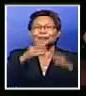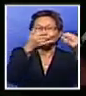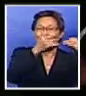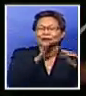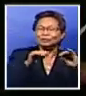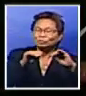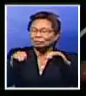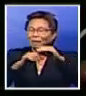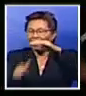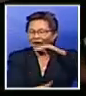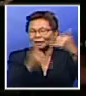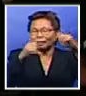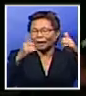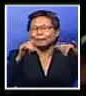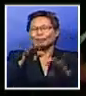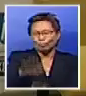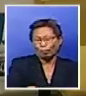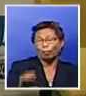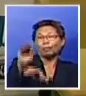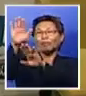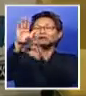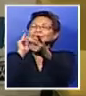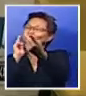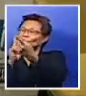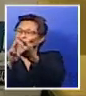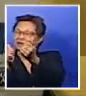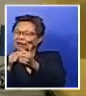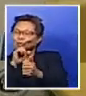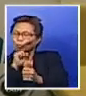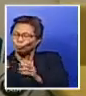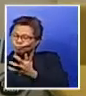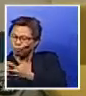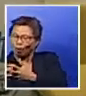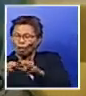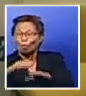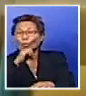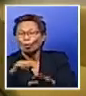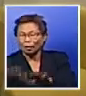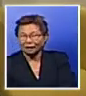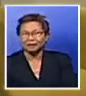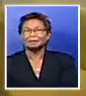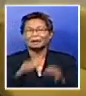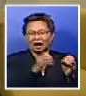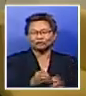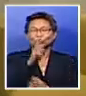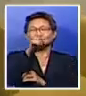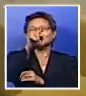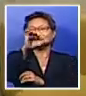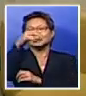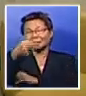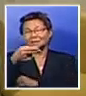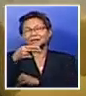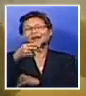memberikan tunjuk ajar asas permainan bola keranjang yang sesuai dengan umur kanak-kanak ini. Program anjuran Dutch Lady dengan kerjasama